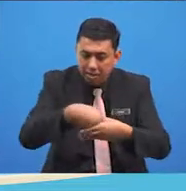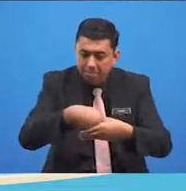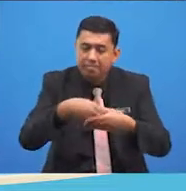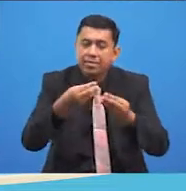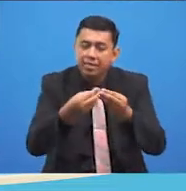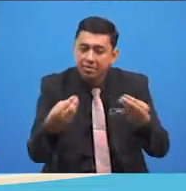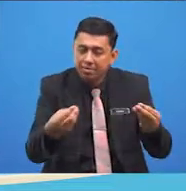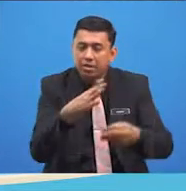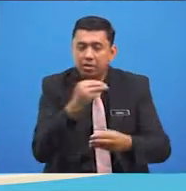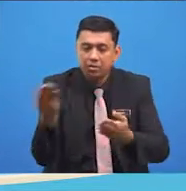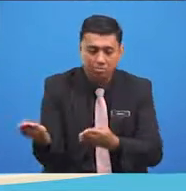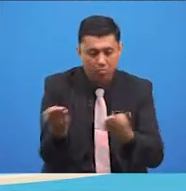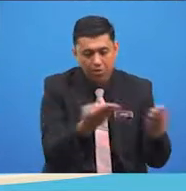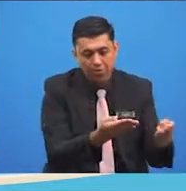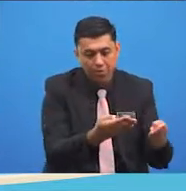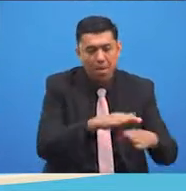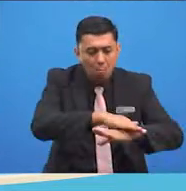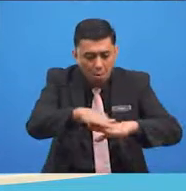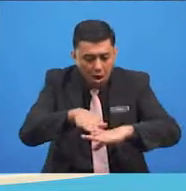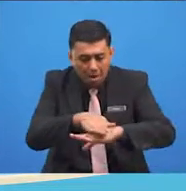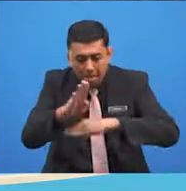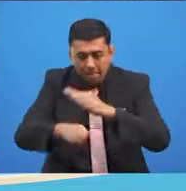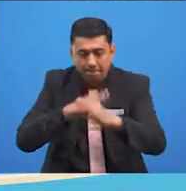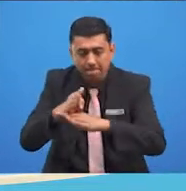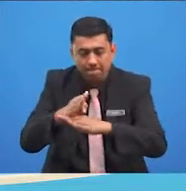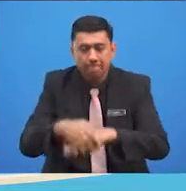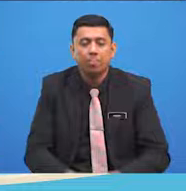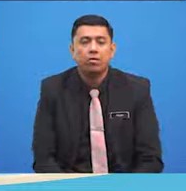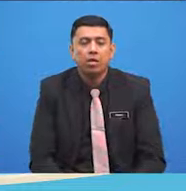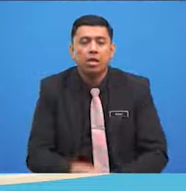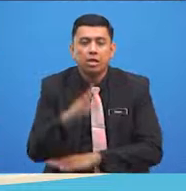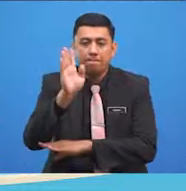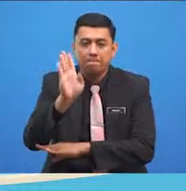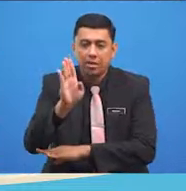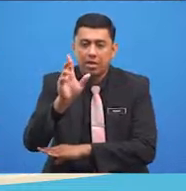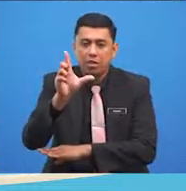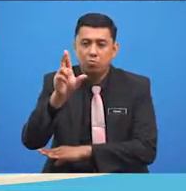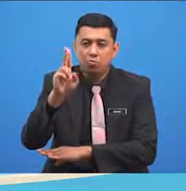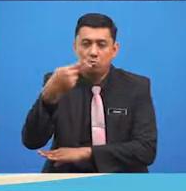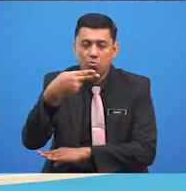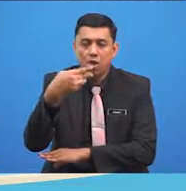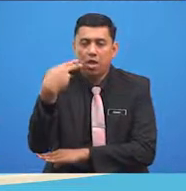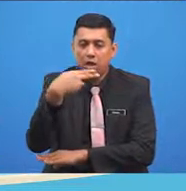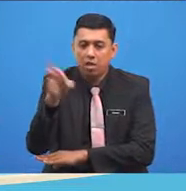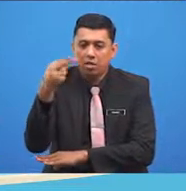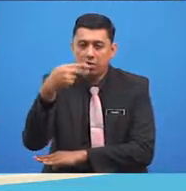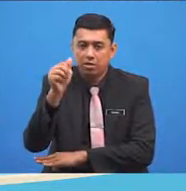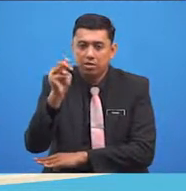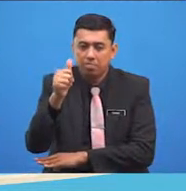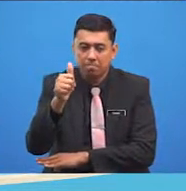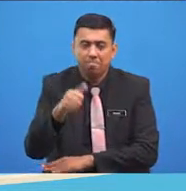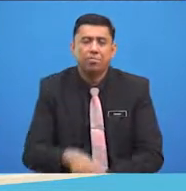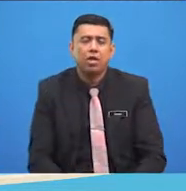tanah dan dibawa ke permukaan bumi melalui peluluh hawaan. Batu granit boleh berwarna merah